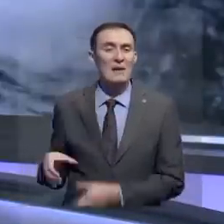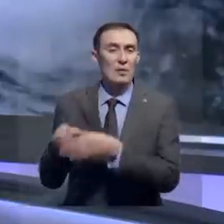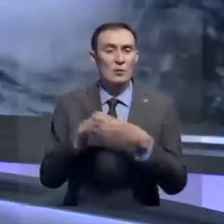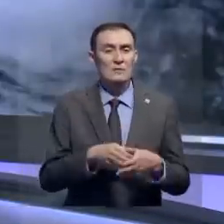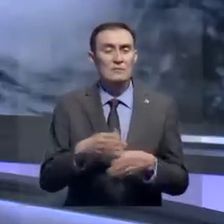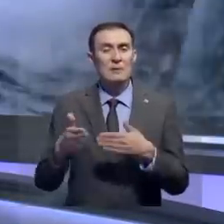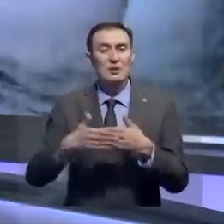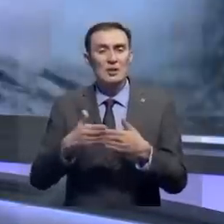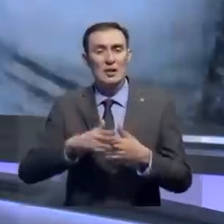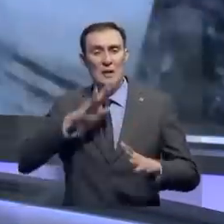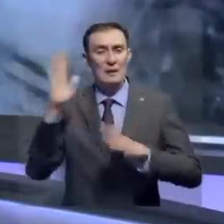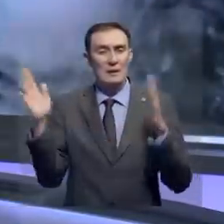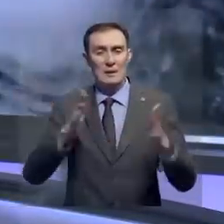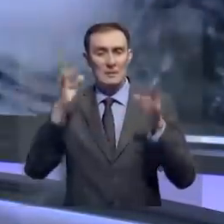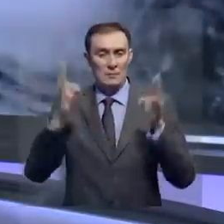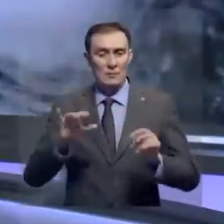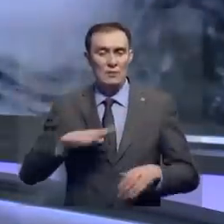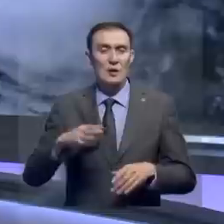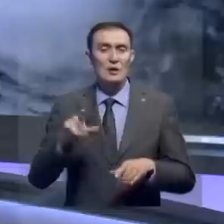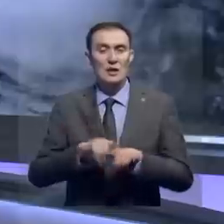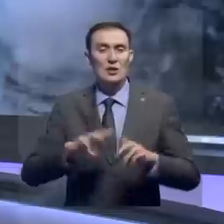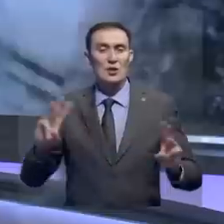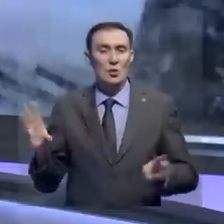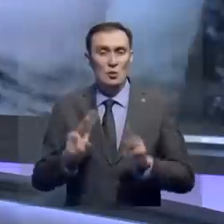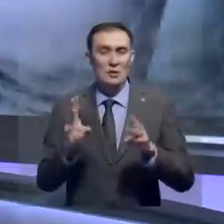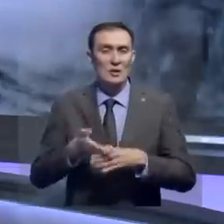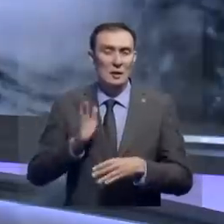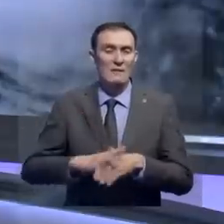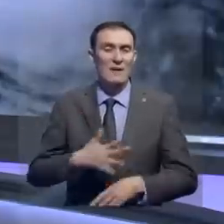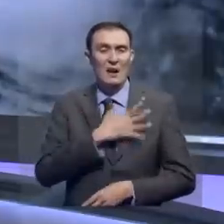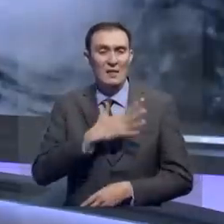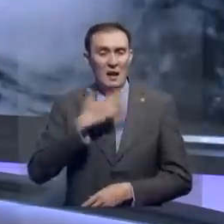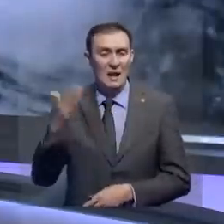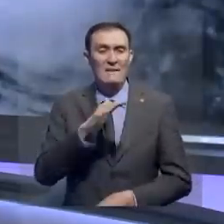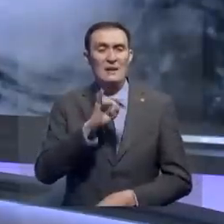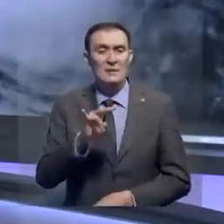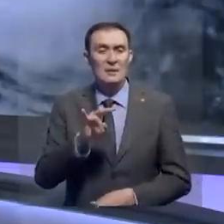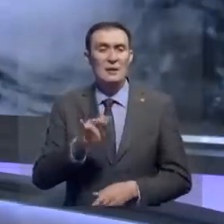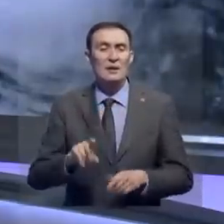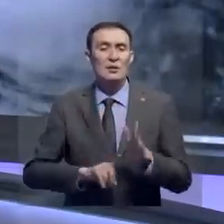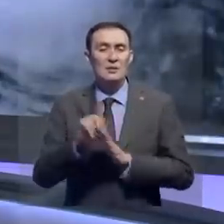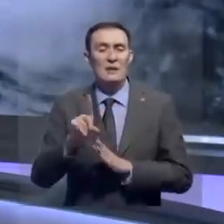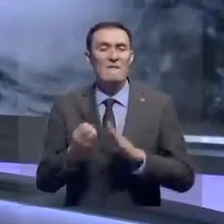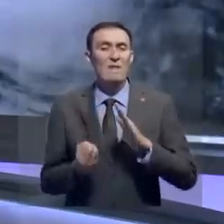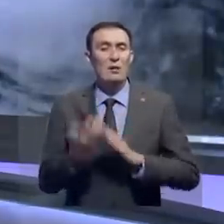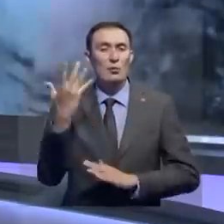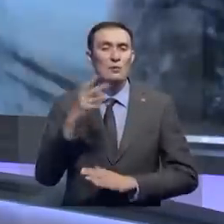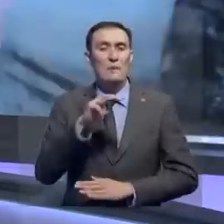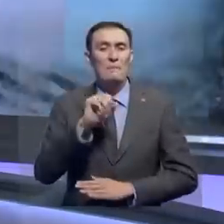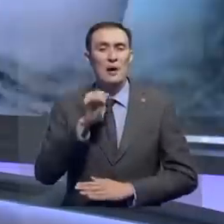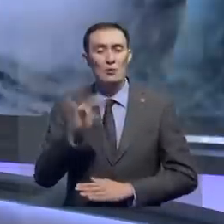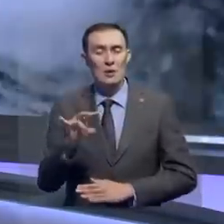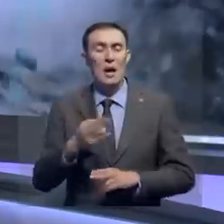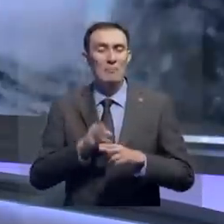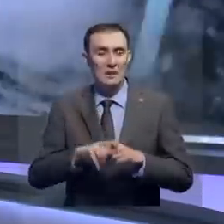в связи с приближением циклона не снижается Огненный накал в Канаде А на Филиппинах проснулся вулкан во всем